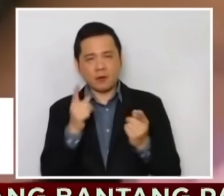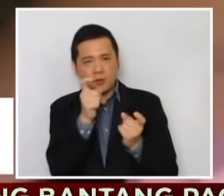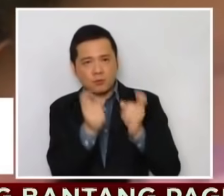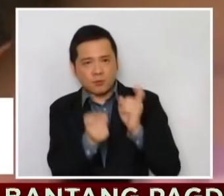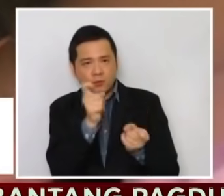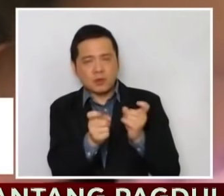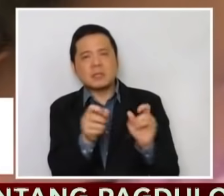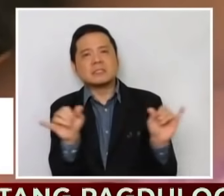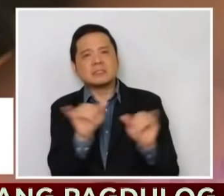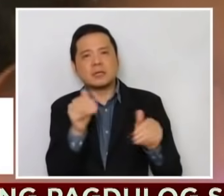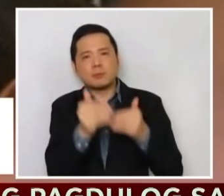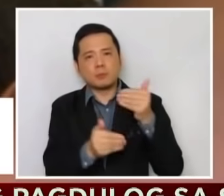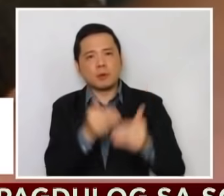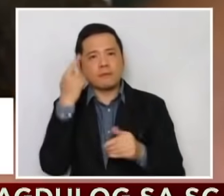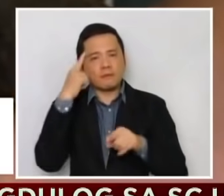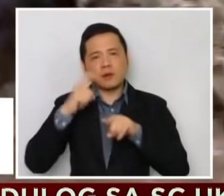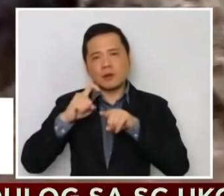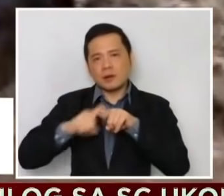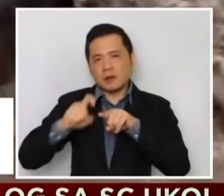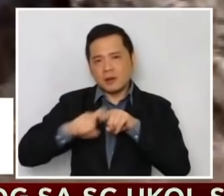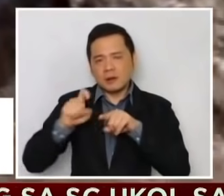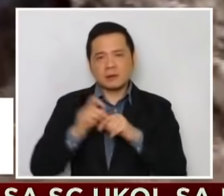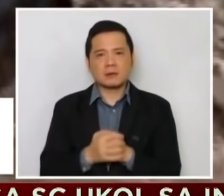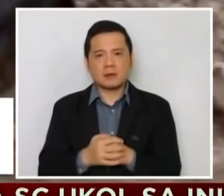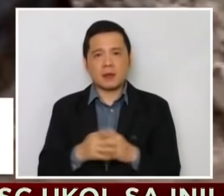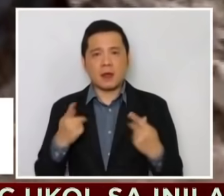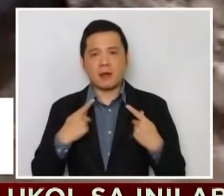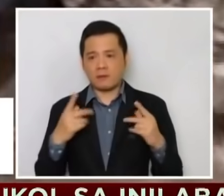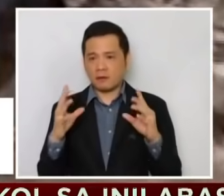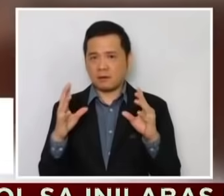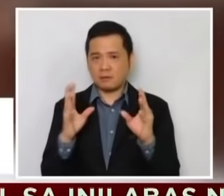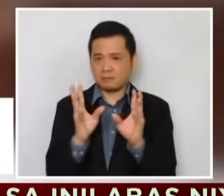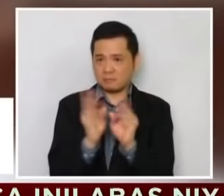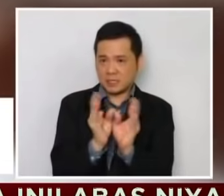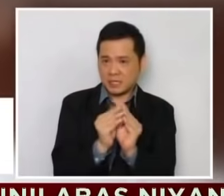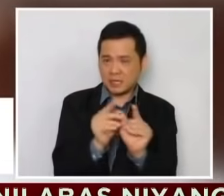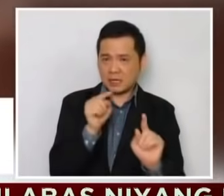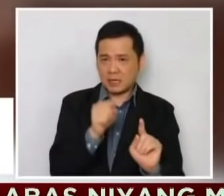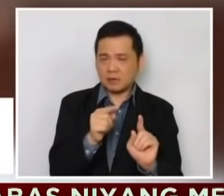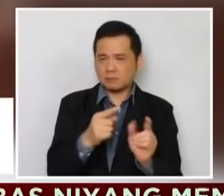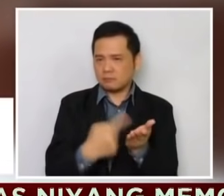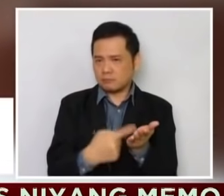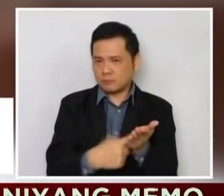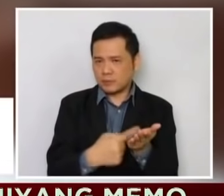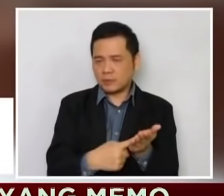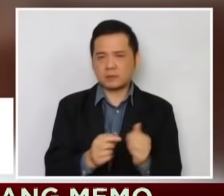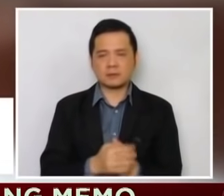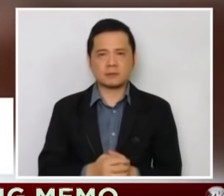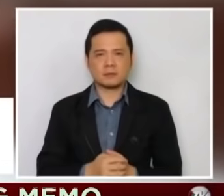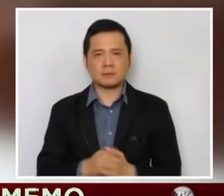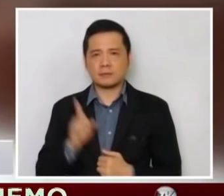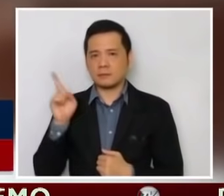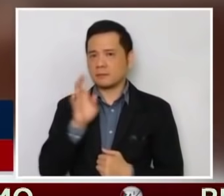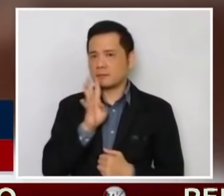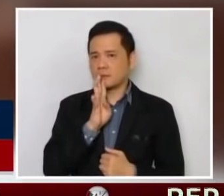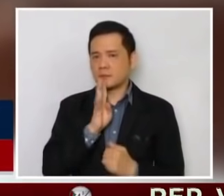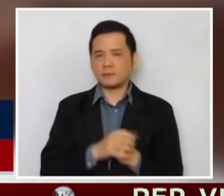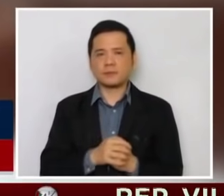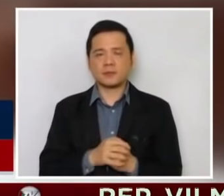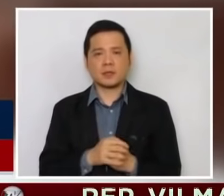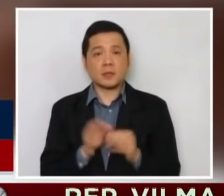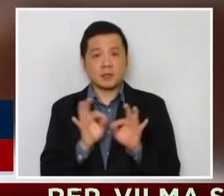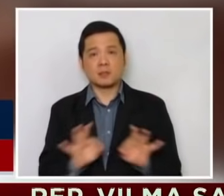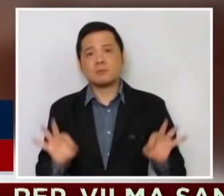na dadaan sa mga hearing ang anumang hirit na dagdag singil. Kailangan po bigyan ng pagkakataon ng consumers